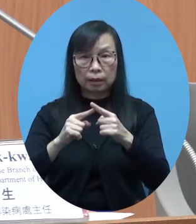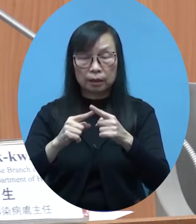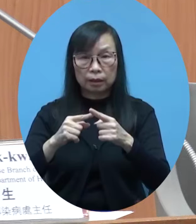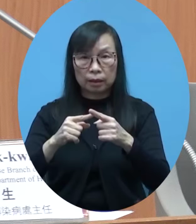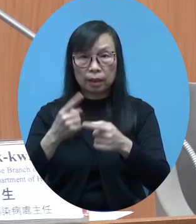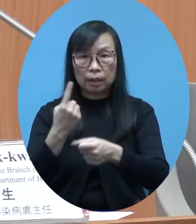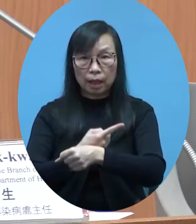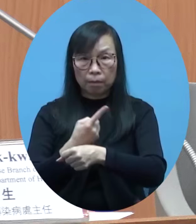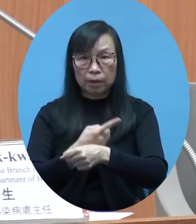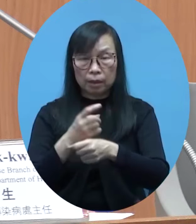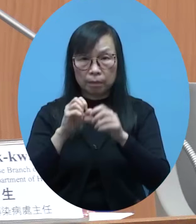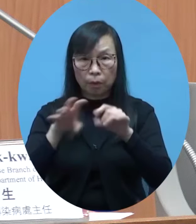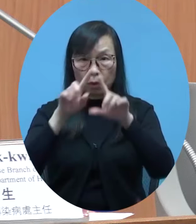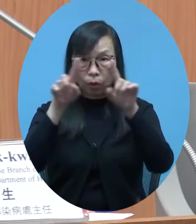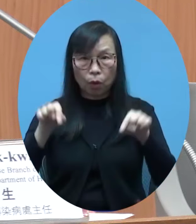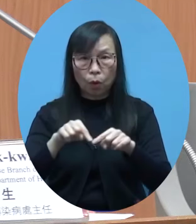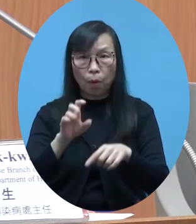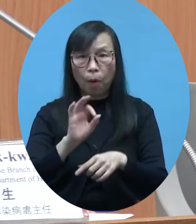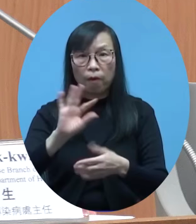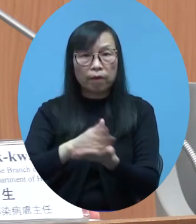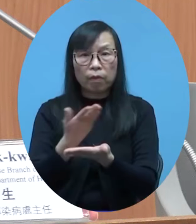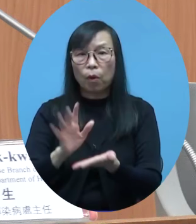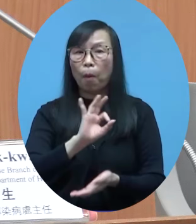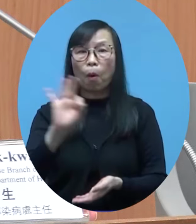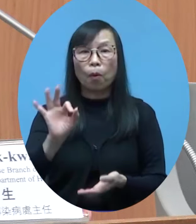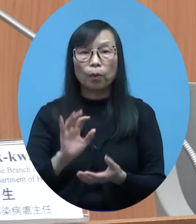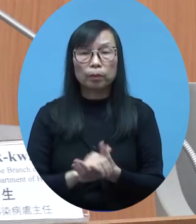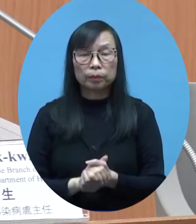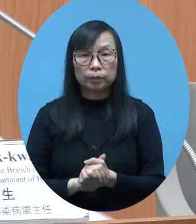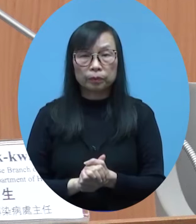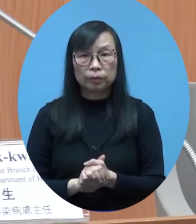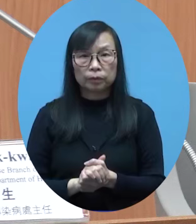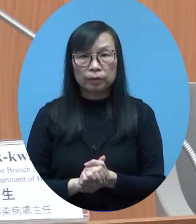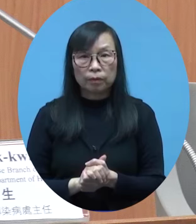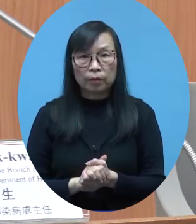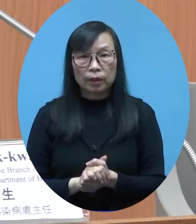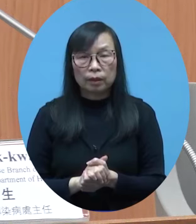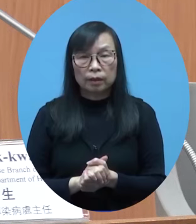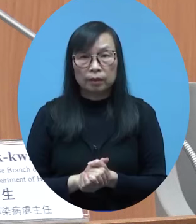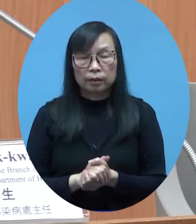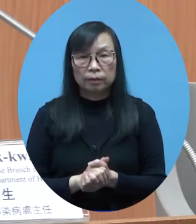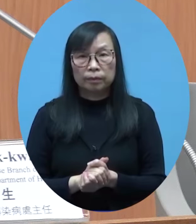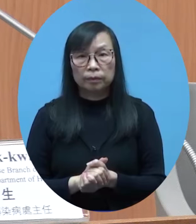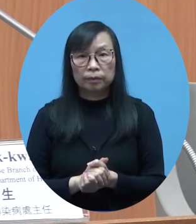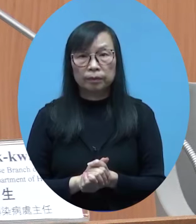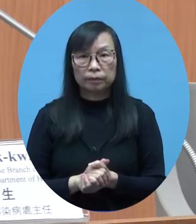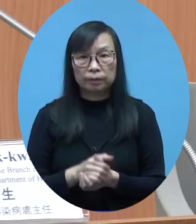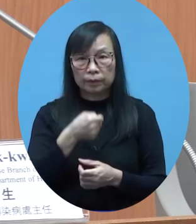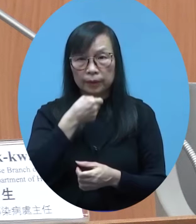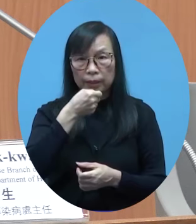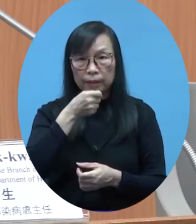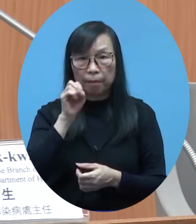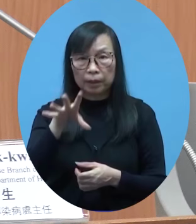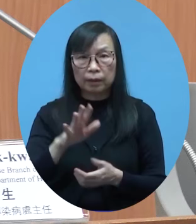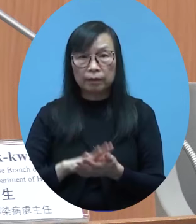頭上個報告咧就冇再其他分類啦。咁 因為即係華安科病人，我哋理解都係 palliative 嘅嗰一班啦。其實而家你